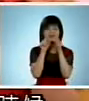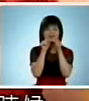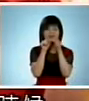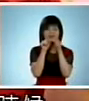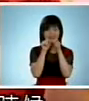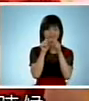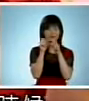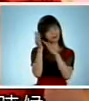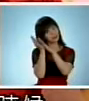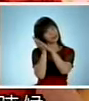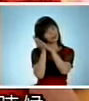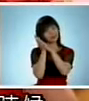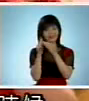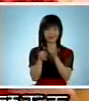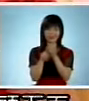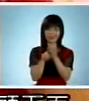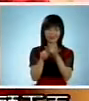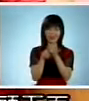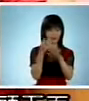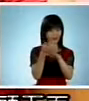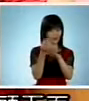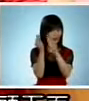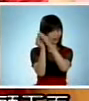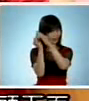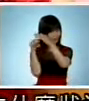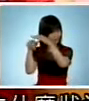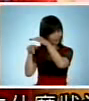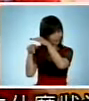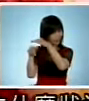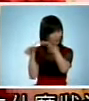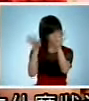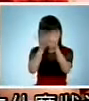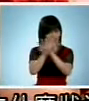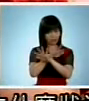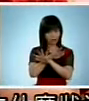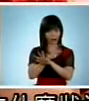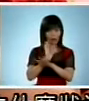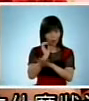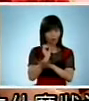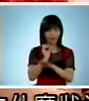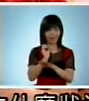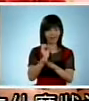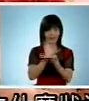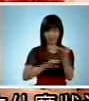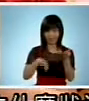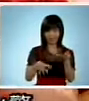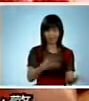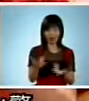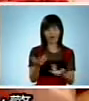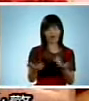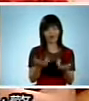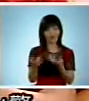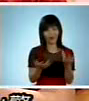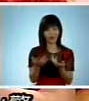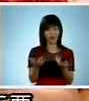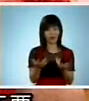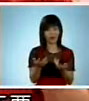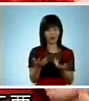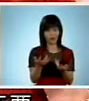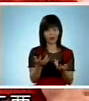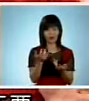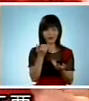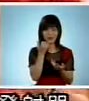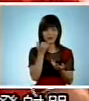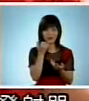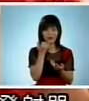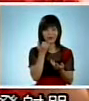器啊、哦，他在睡觉的时候，他可以放在枕头下面。 是 晚上万一饭店发生什么状况哈，假设什么火警哦，希